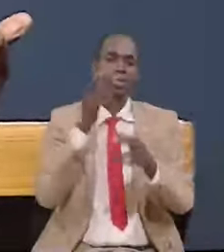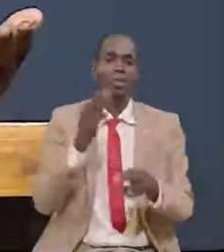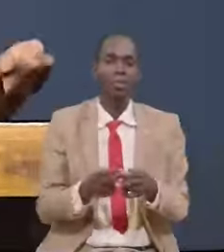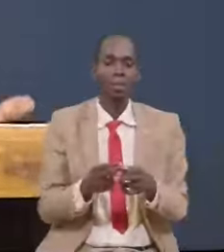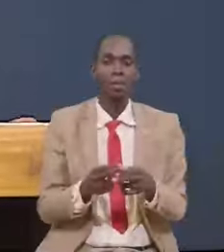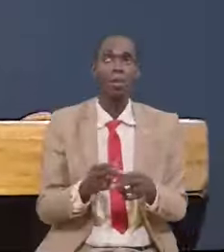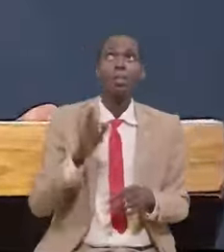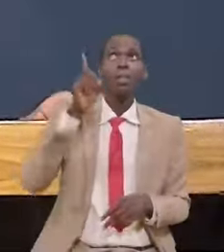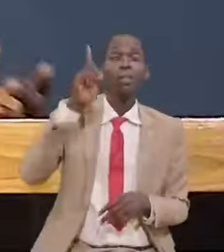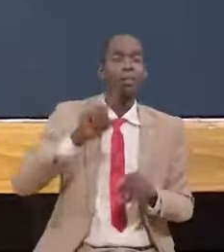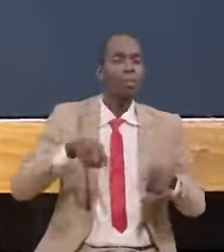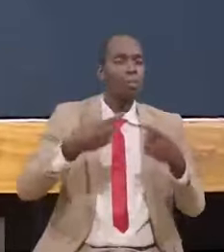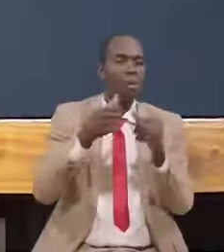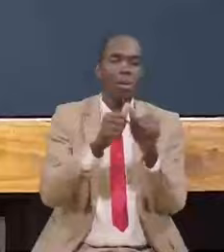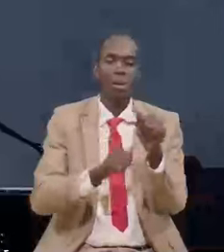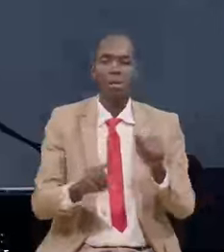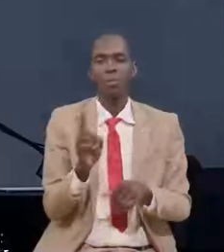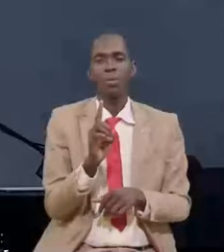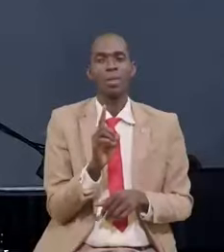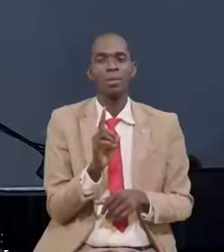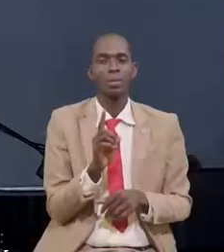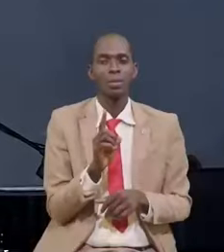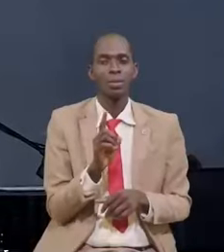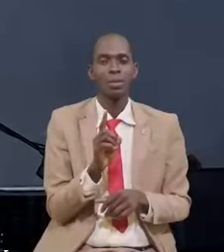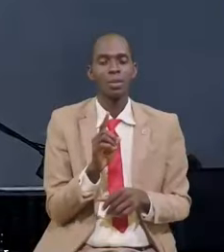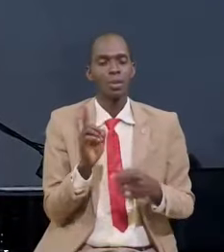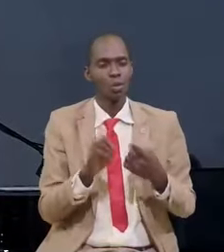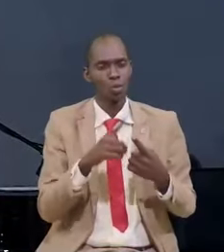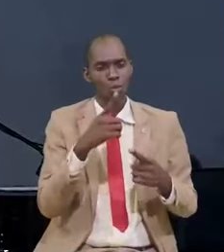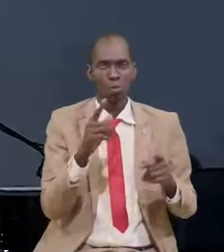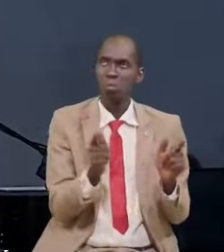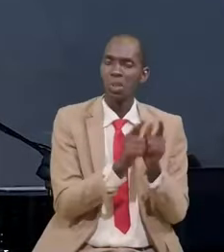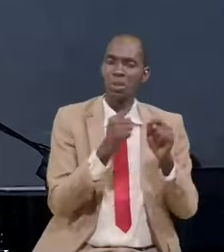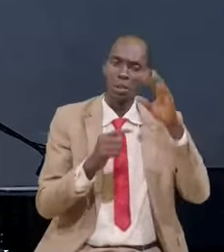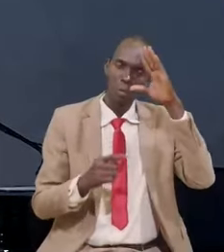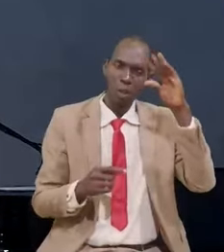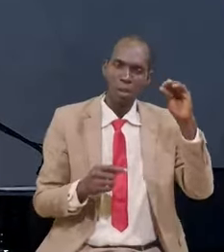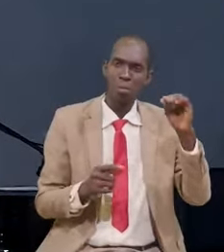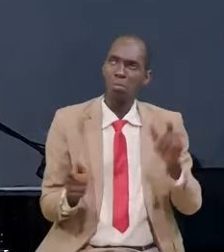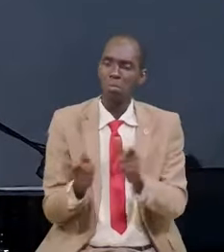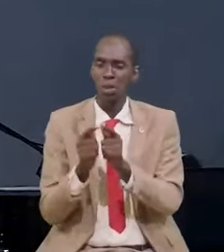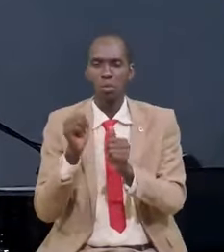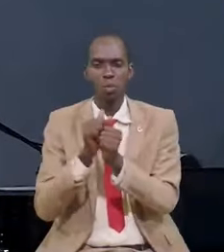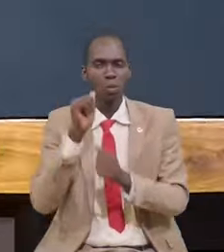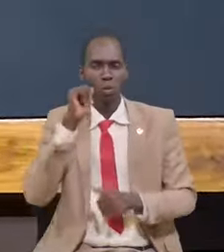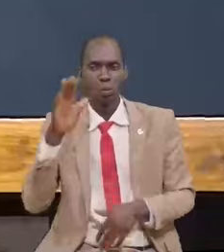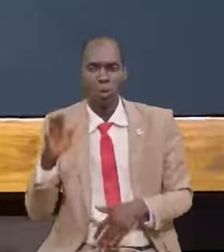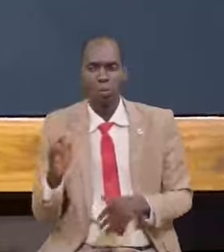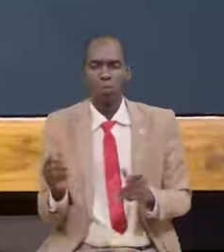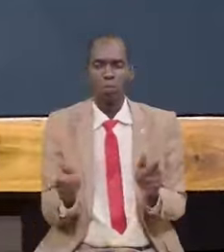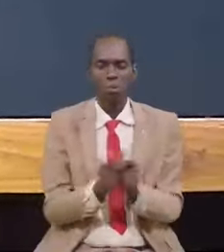Il allait partout. Vers l'homme. Vers la femme. Vers le